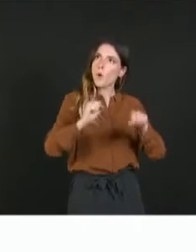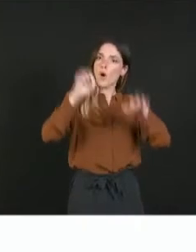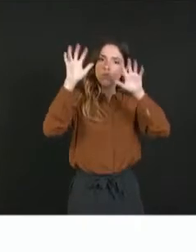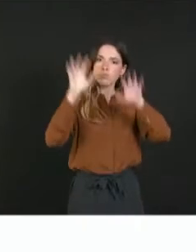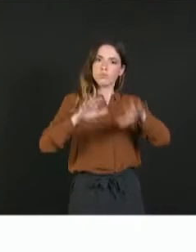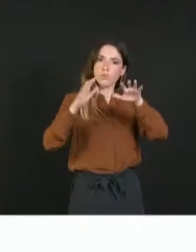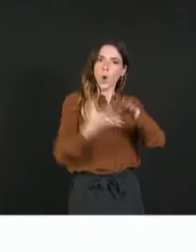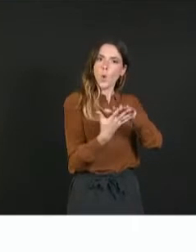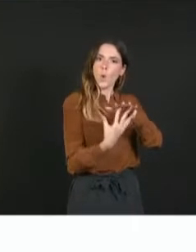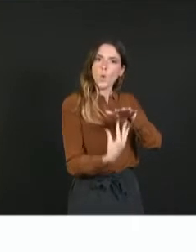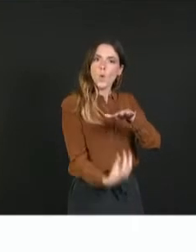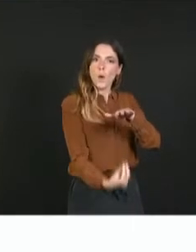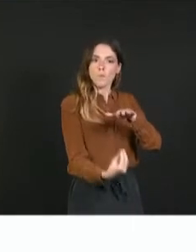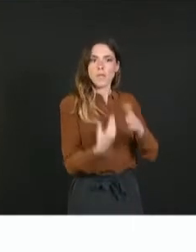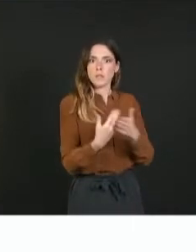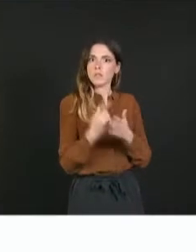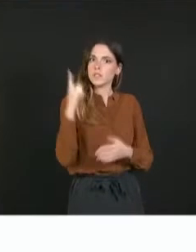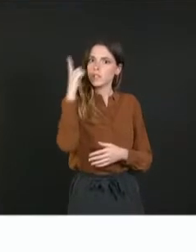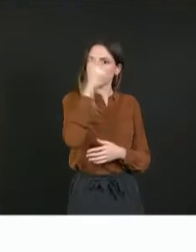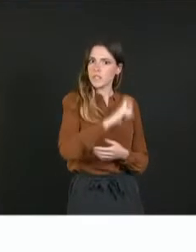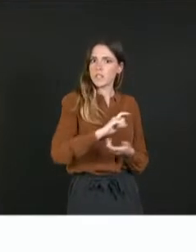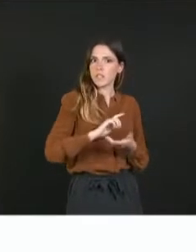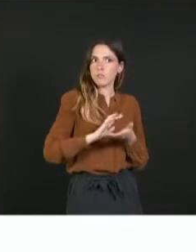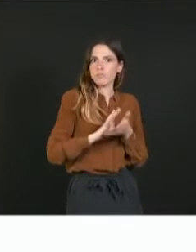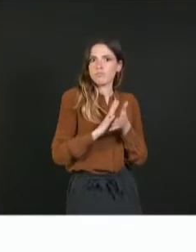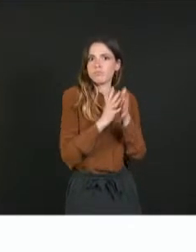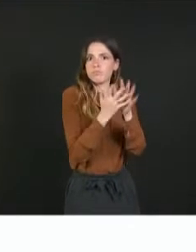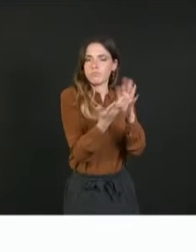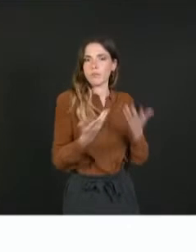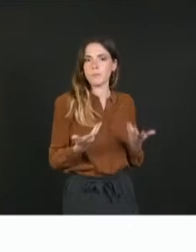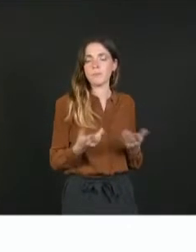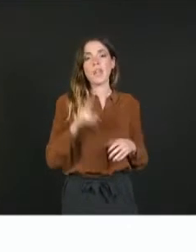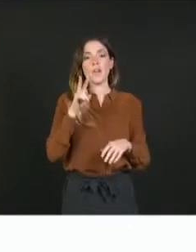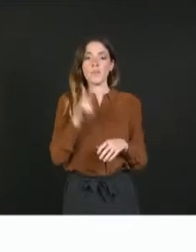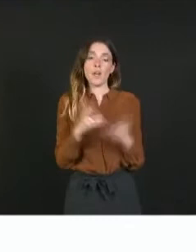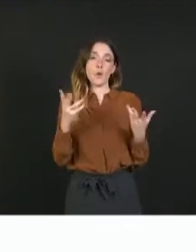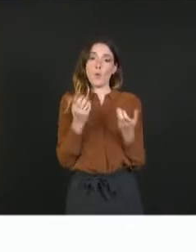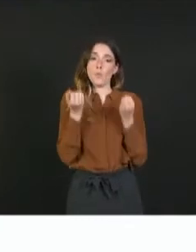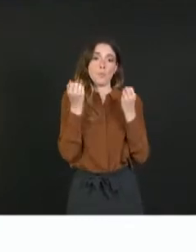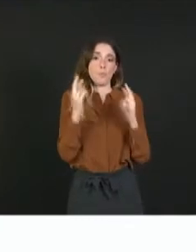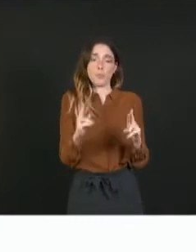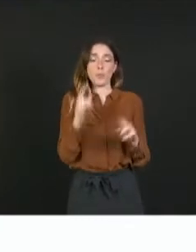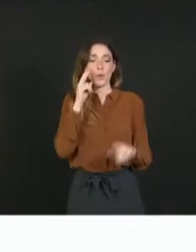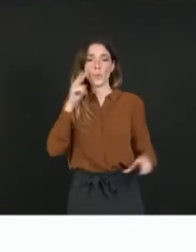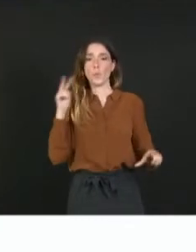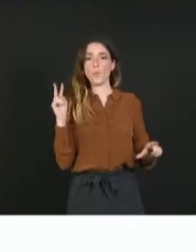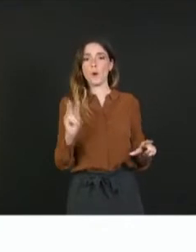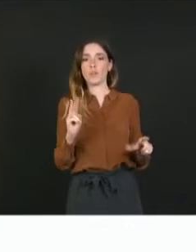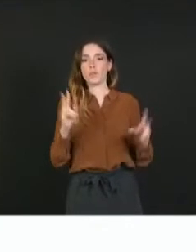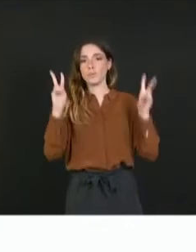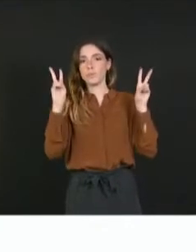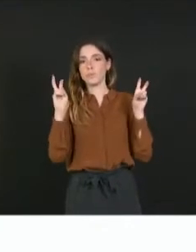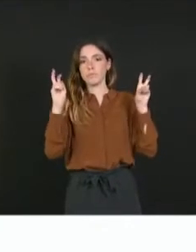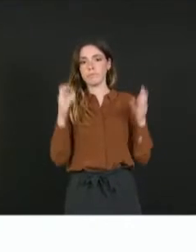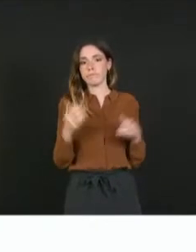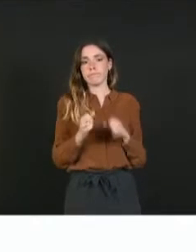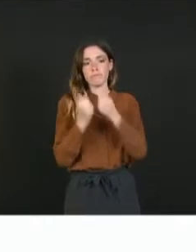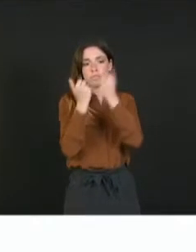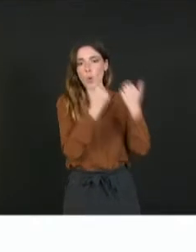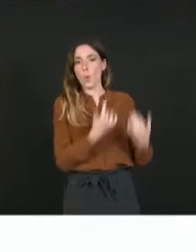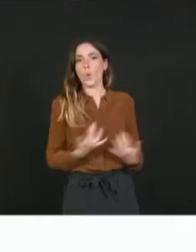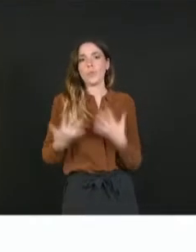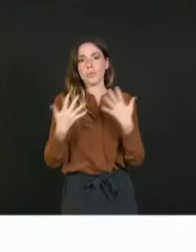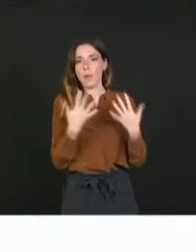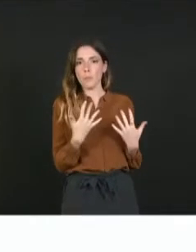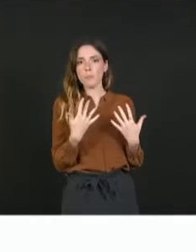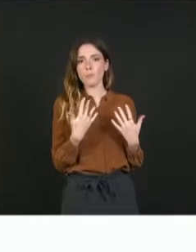je pense, est un peu estompée. Enfin, en tout cas, une vision comptable et basique de l'aménagement du sol qui s'est un peu estompée avec la loi